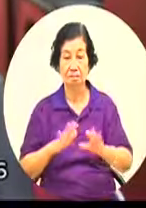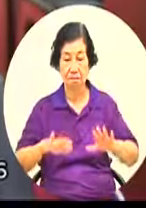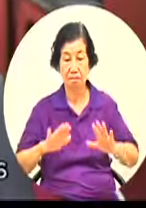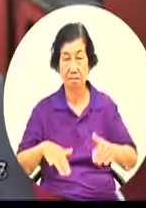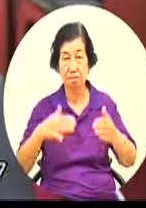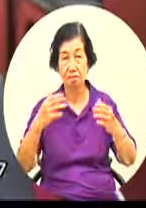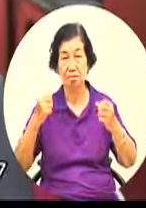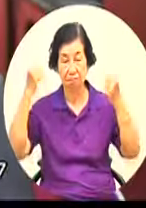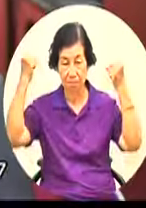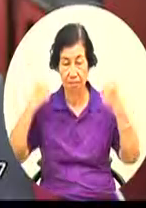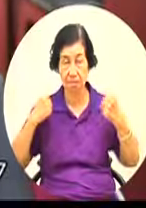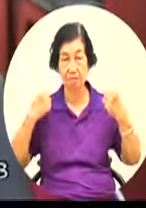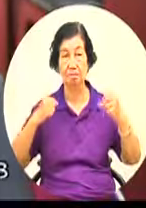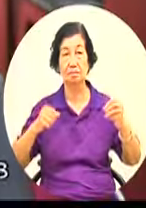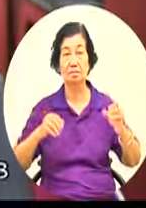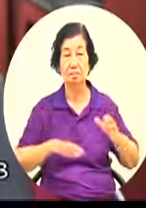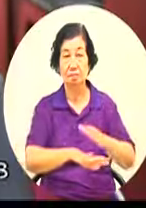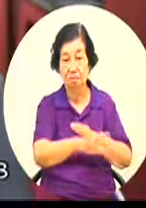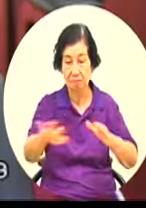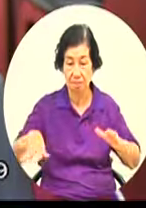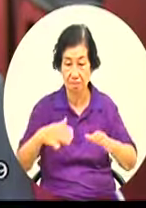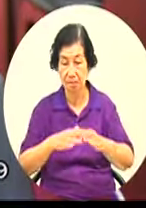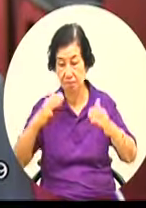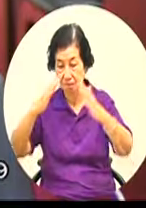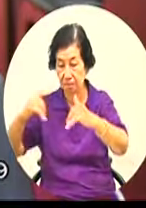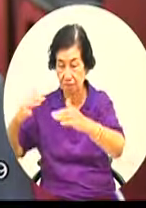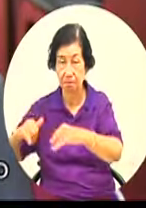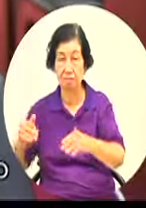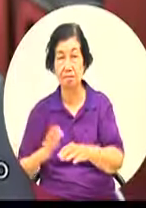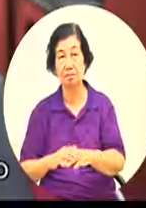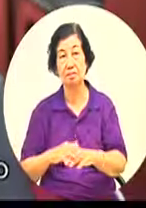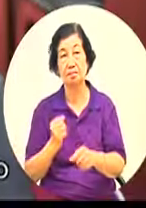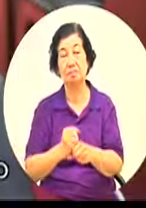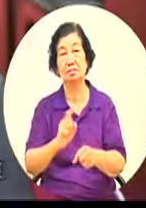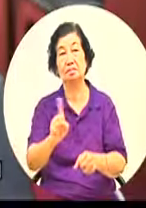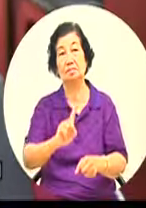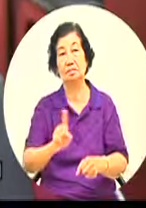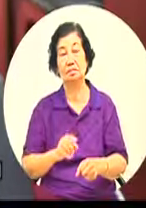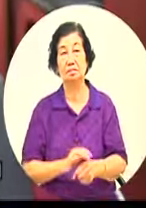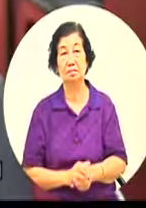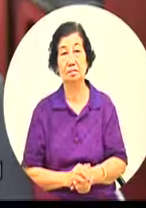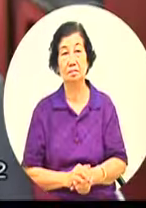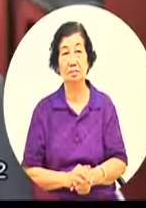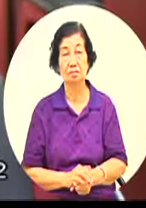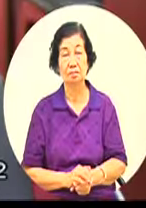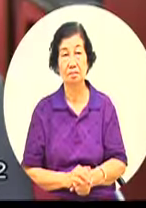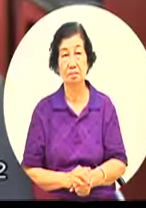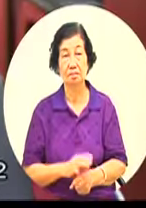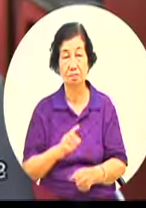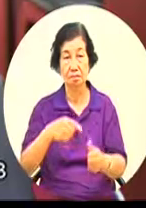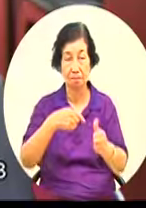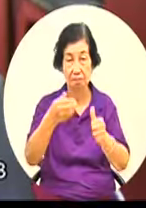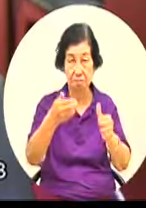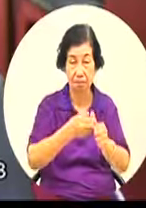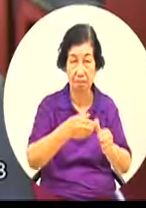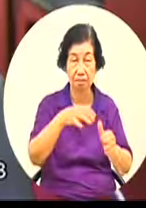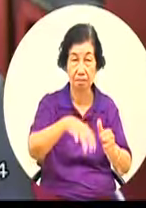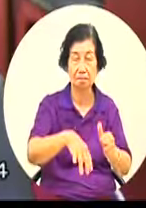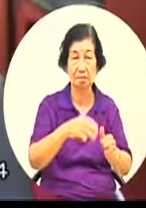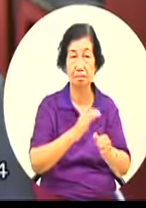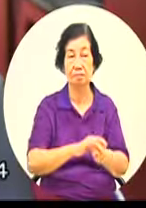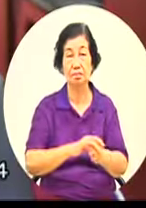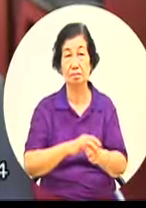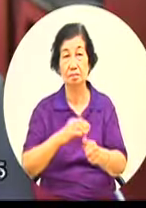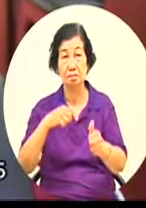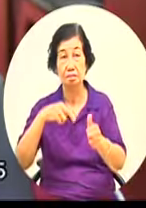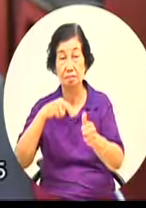育场看台以后，你们要做什么？我听教育局还有养工处回答，都发局回答是说要